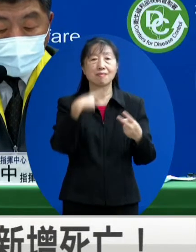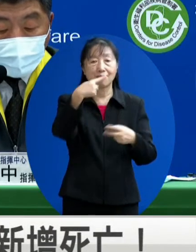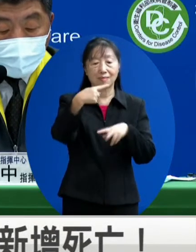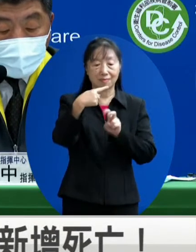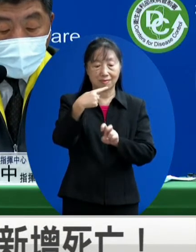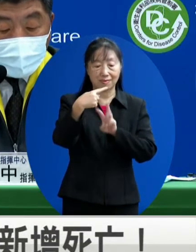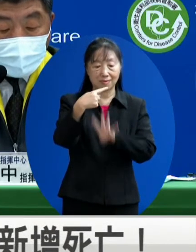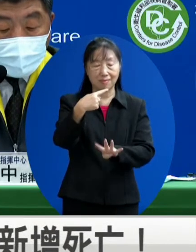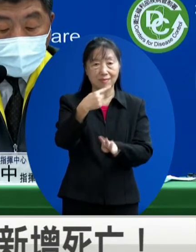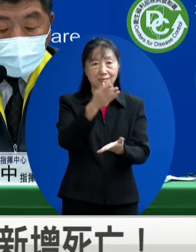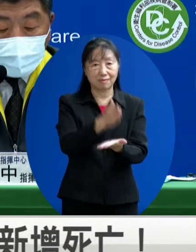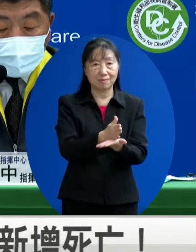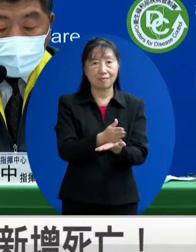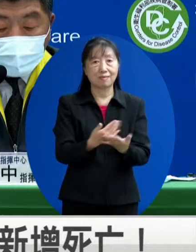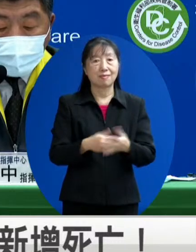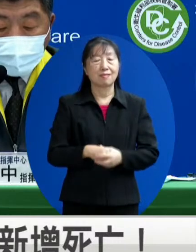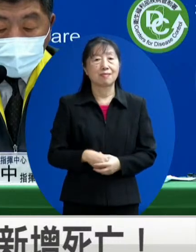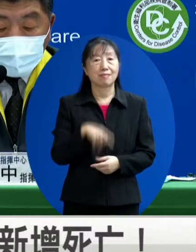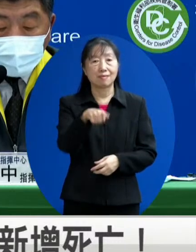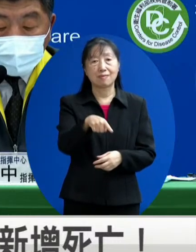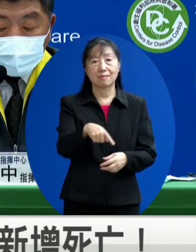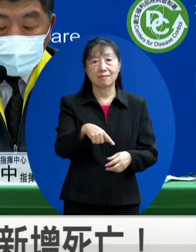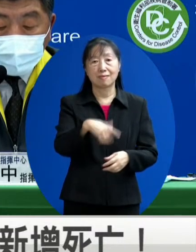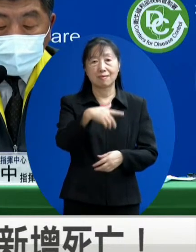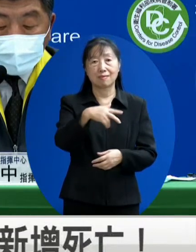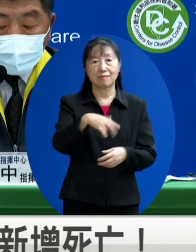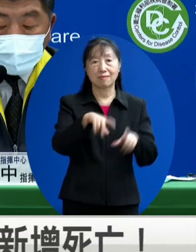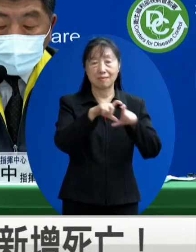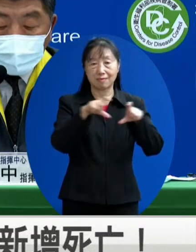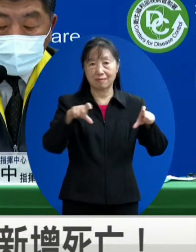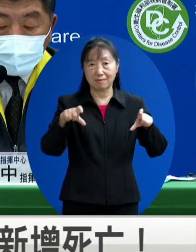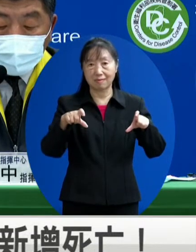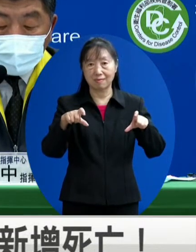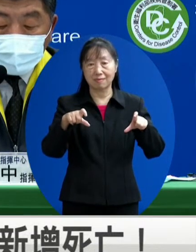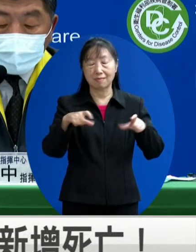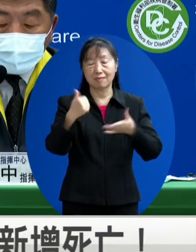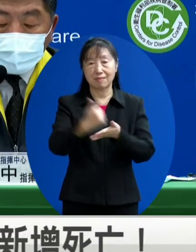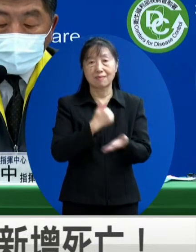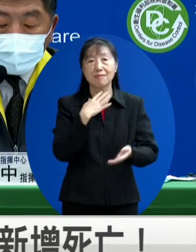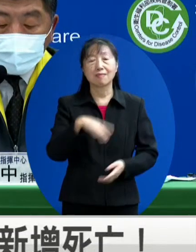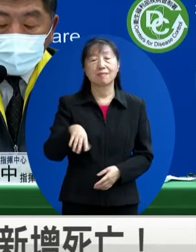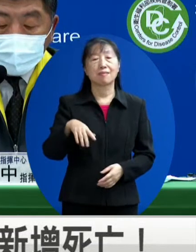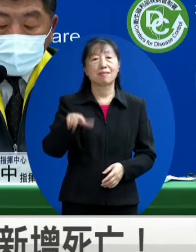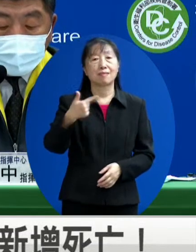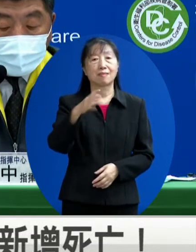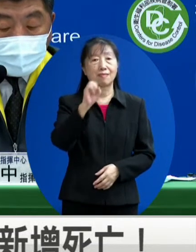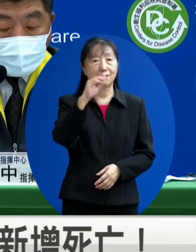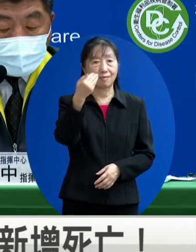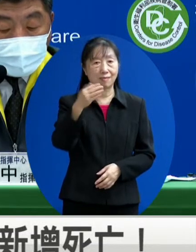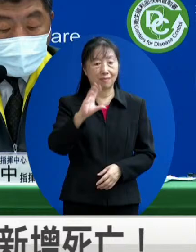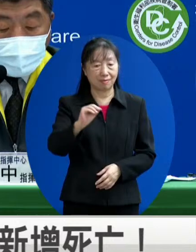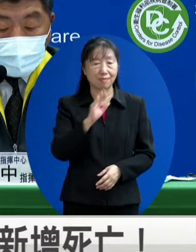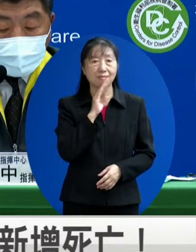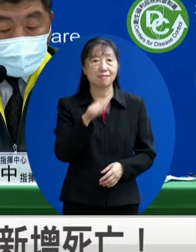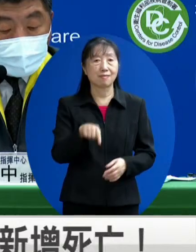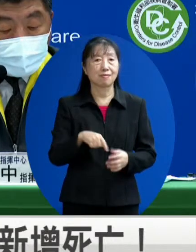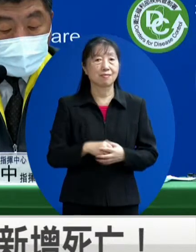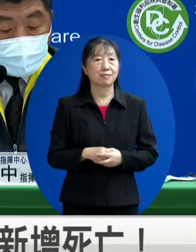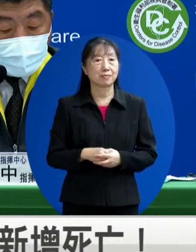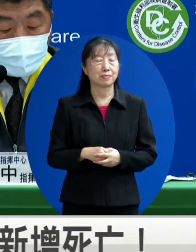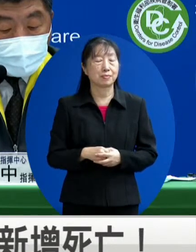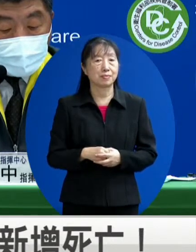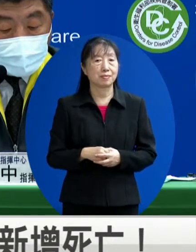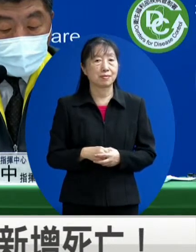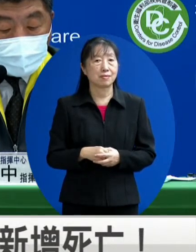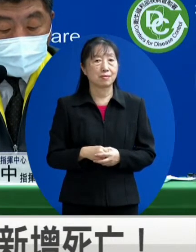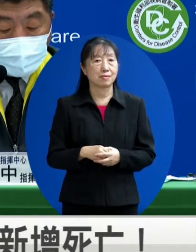2022年1月24号。那这批疫苗到货之后哈，总计是609万哈。那